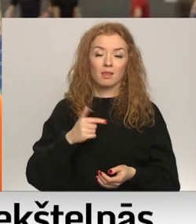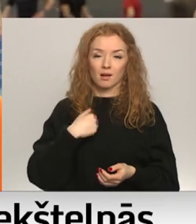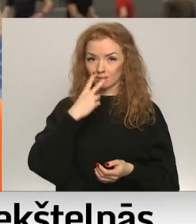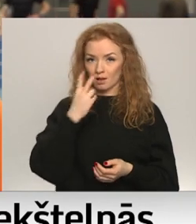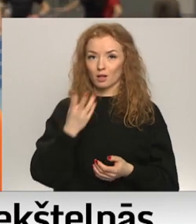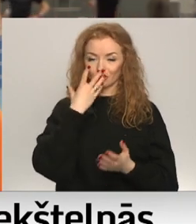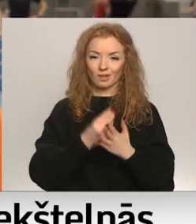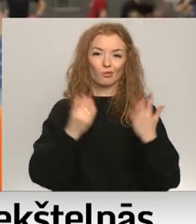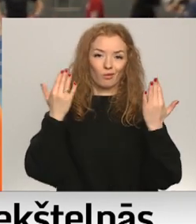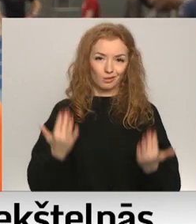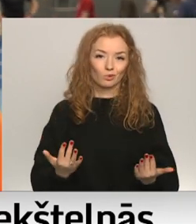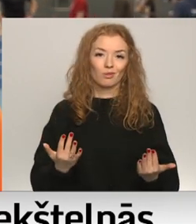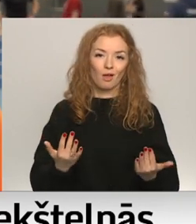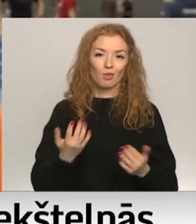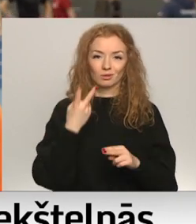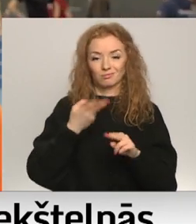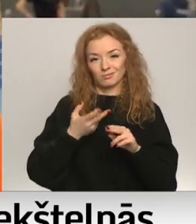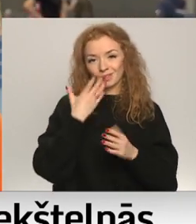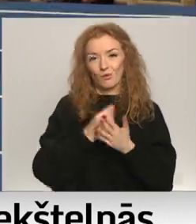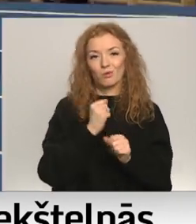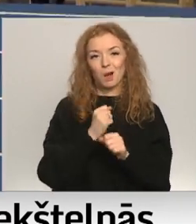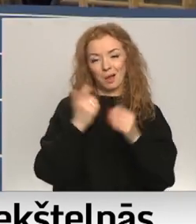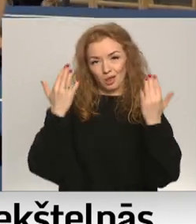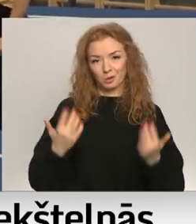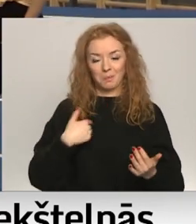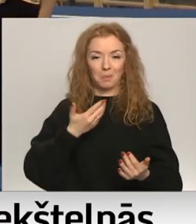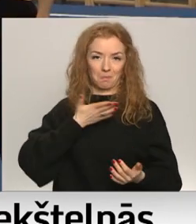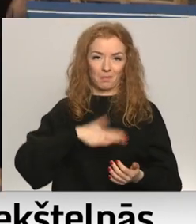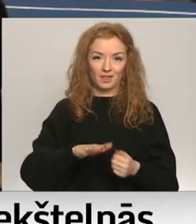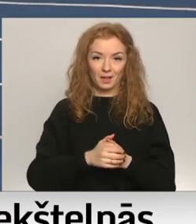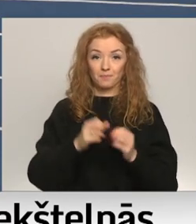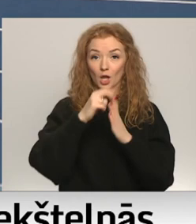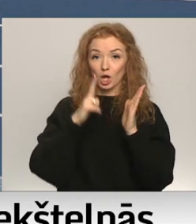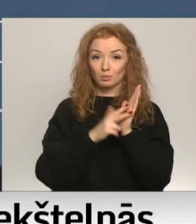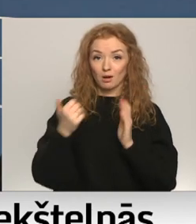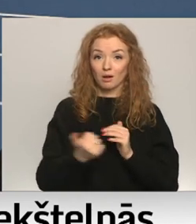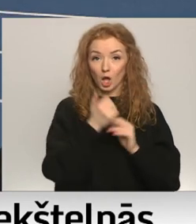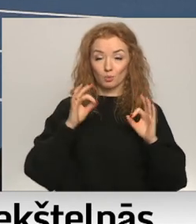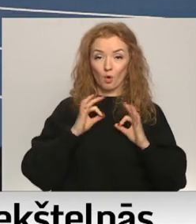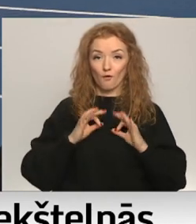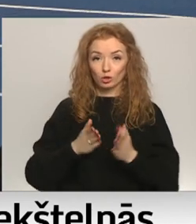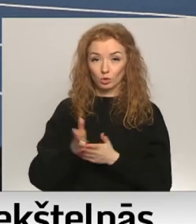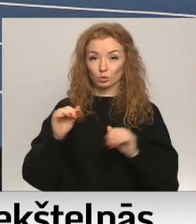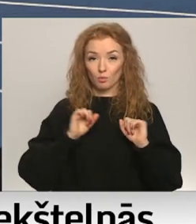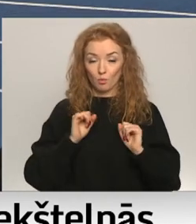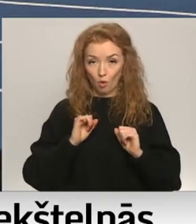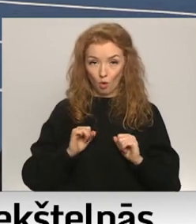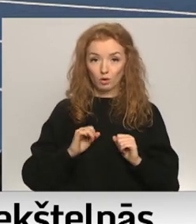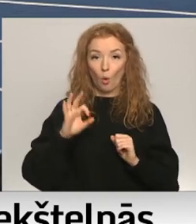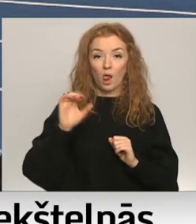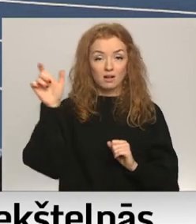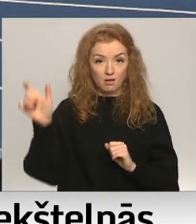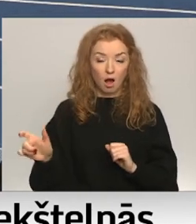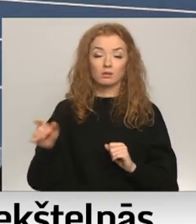savu rezultātu, savā darba rezultātu, man patīk. Vairāk nekā 18 gadus profesionālajā sportā pavadījušais